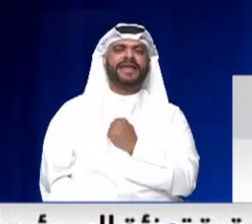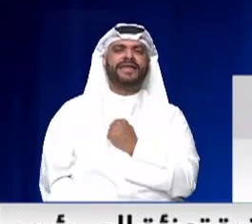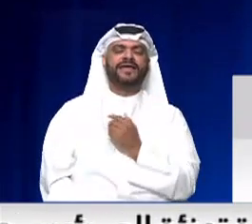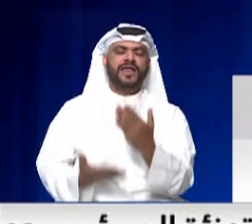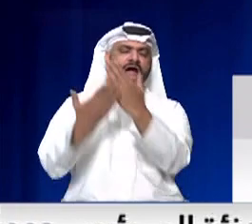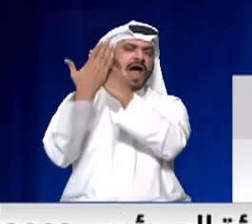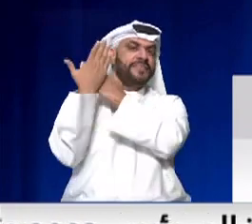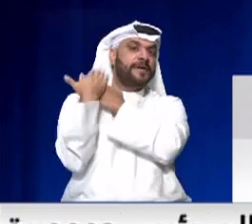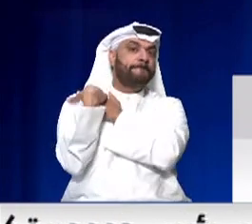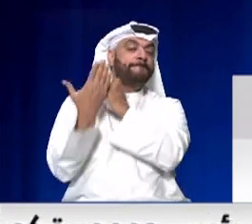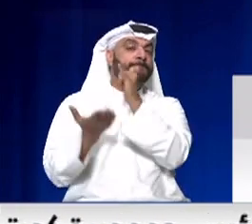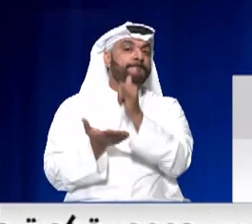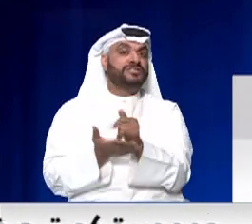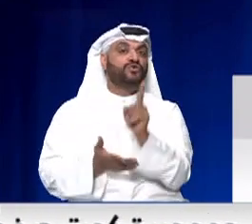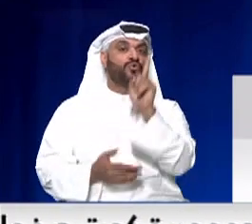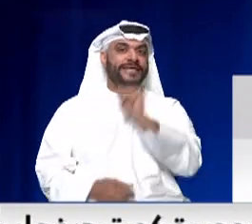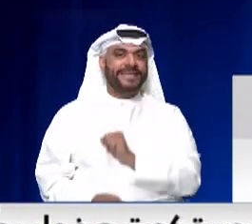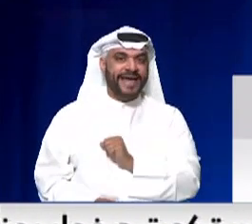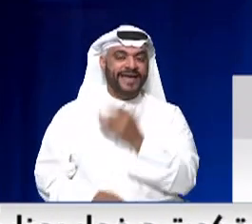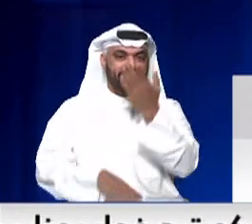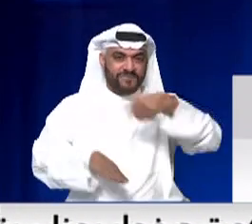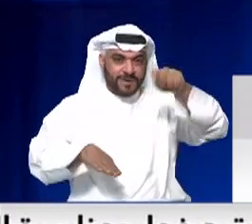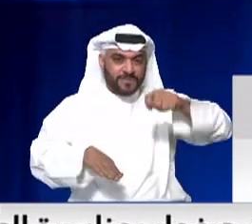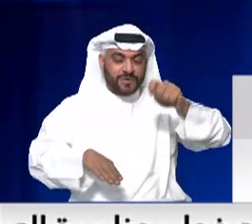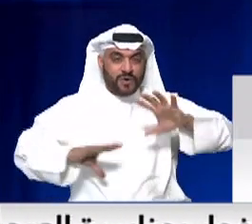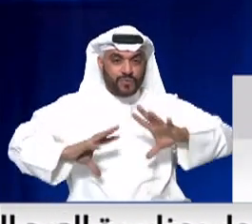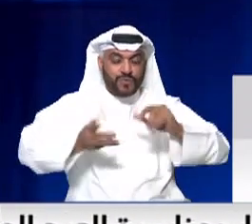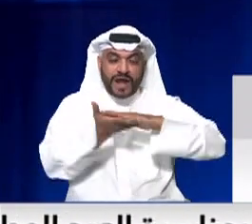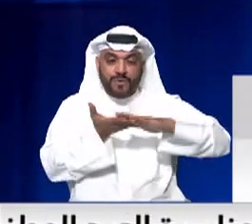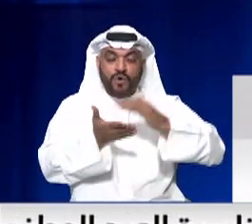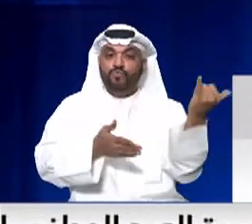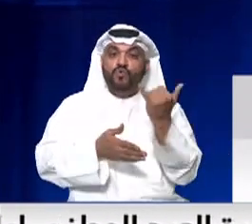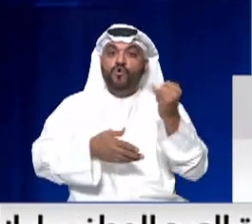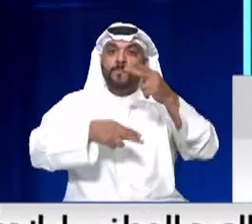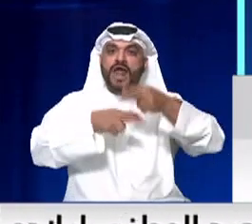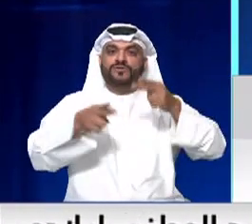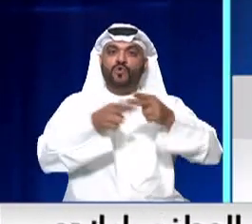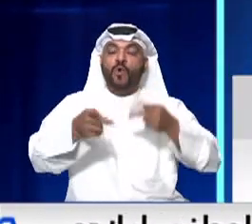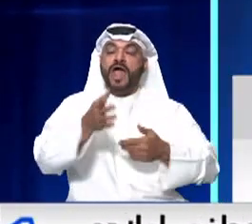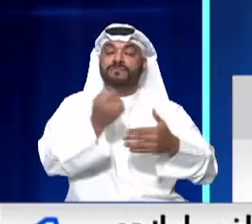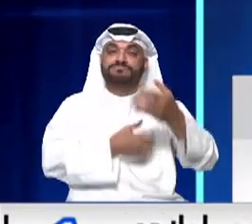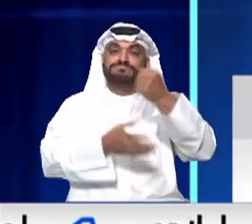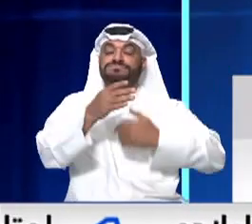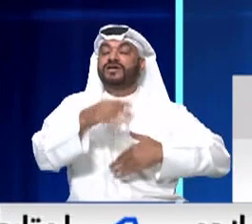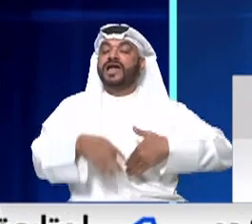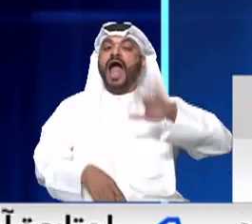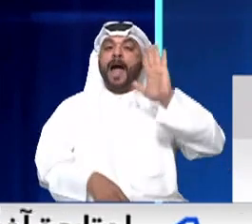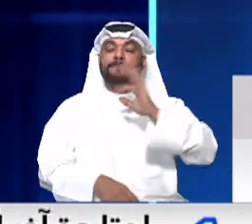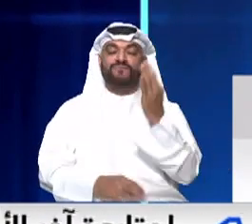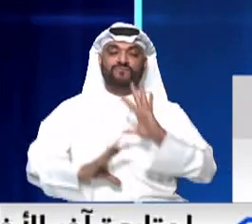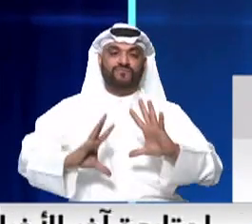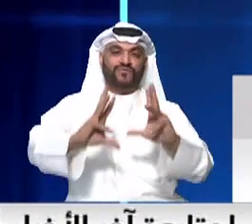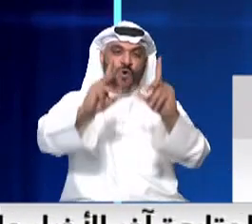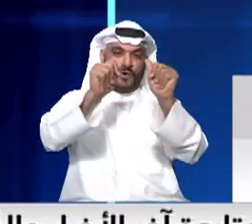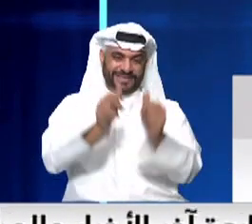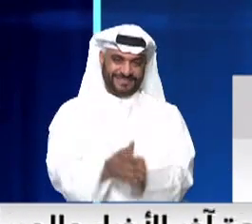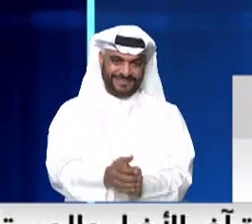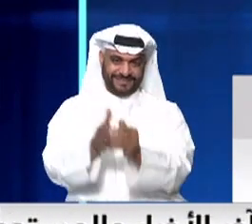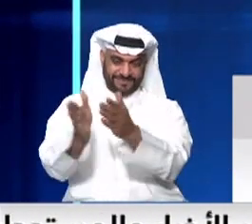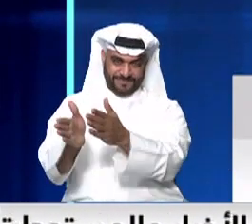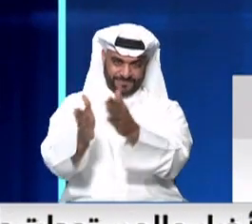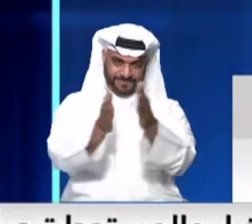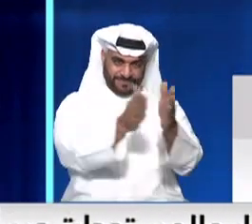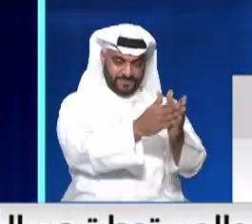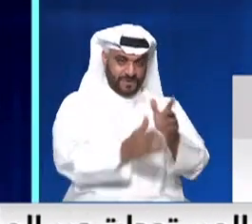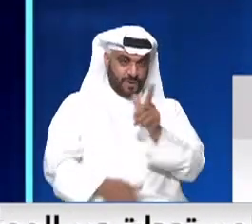أعباء المسؤولية مع مجلس الأمة، وذلك ضمن إطار الدستور واللائحة التنفيذية لمجلس الأمة. وأشاد